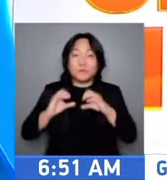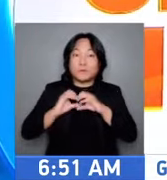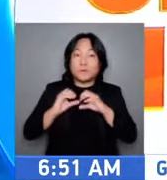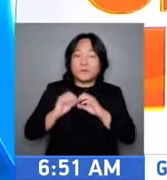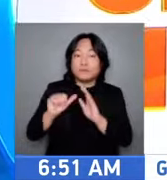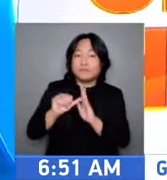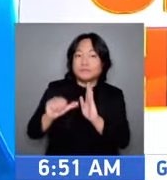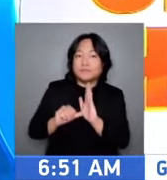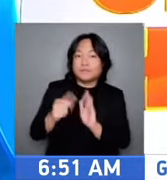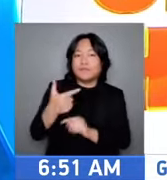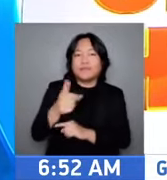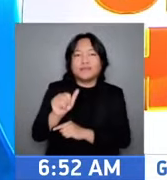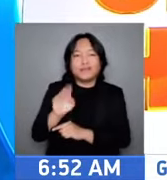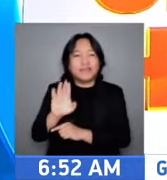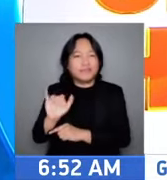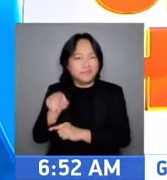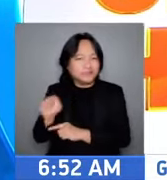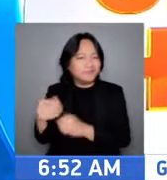hump day!